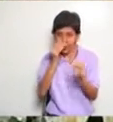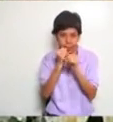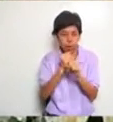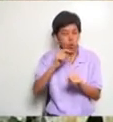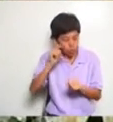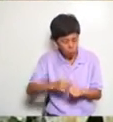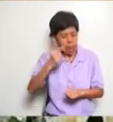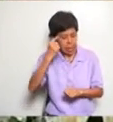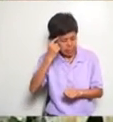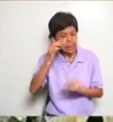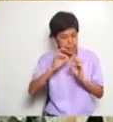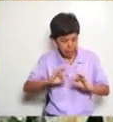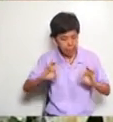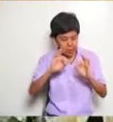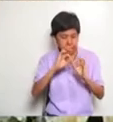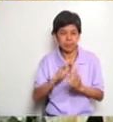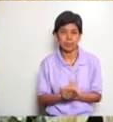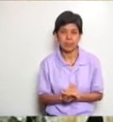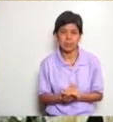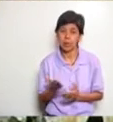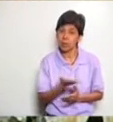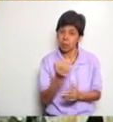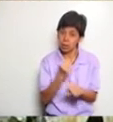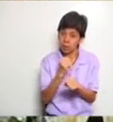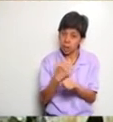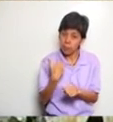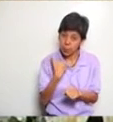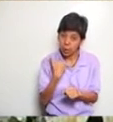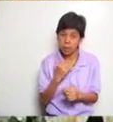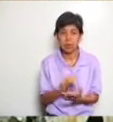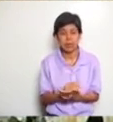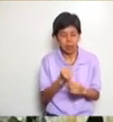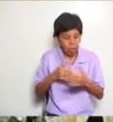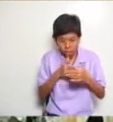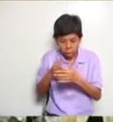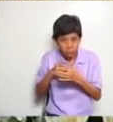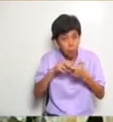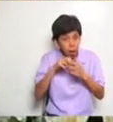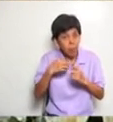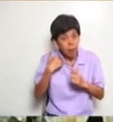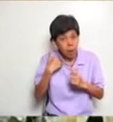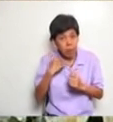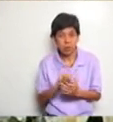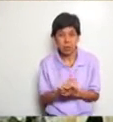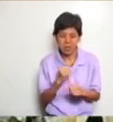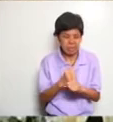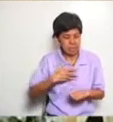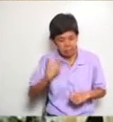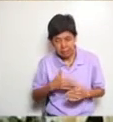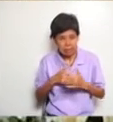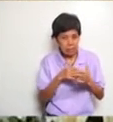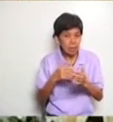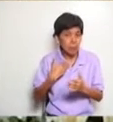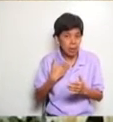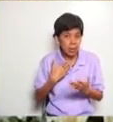แต่ต้องใช้สติเป็ตัวหิบแต่เคยขายคแจค่อยเกินไปรัไไม่หออกเคยไหม เขยขายแรงเกิไป กุแจ